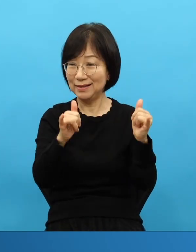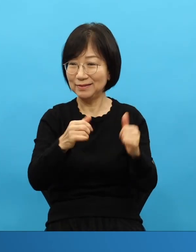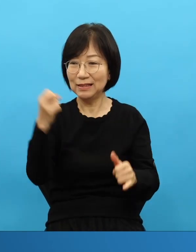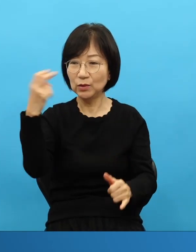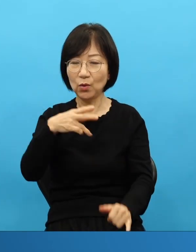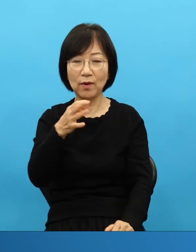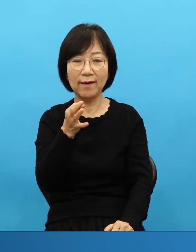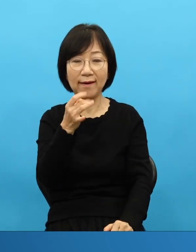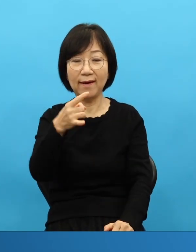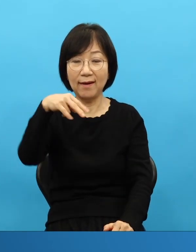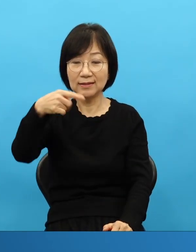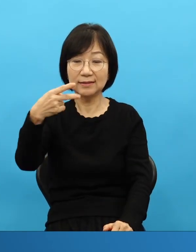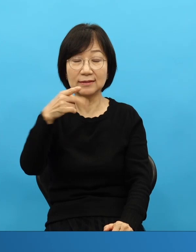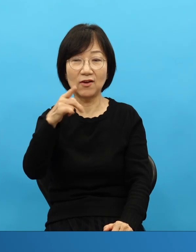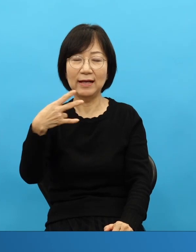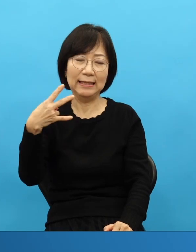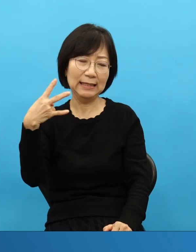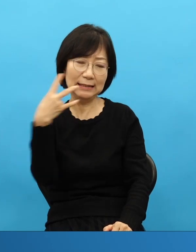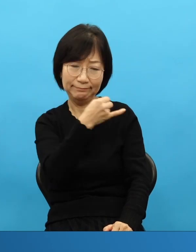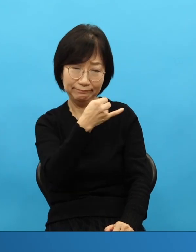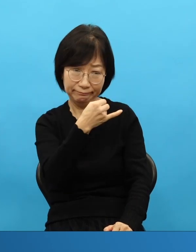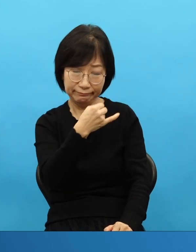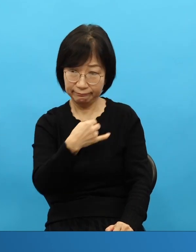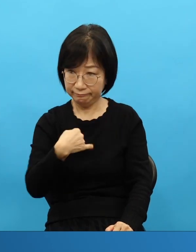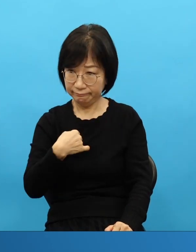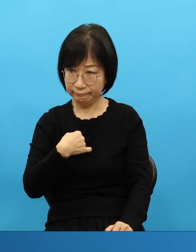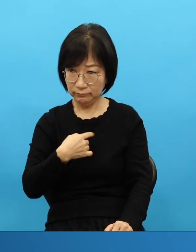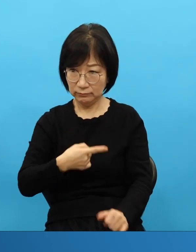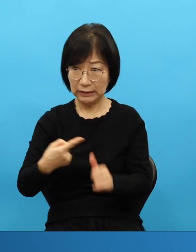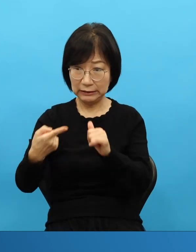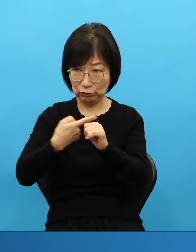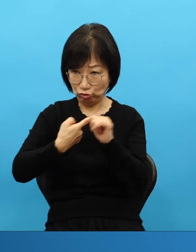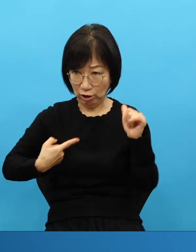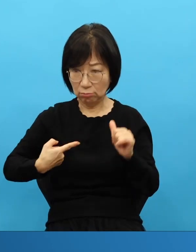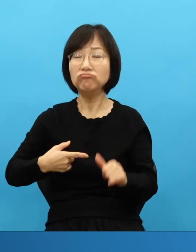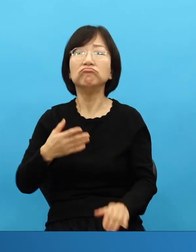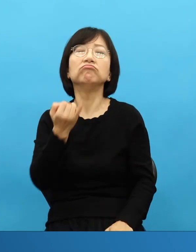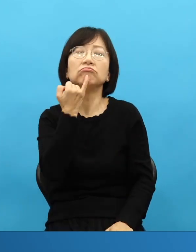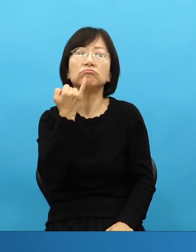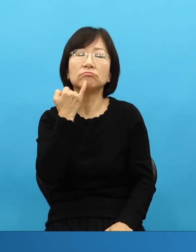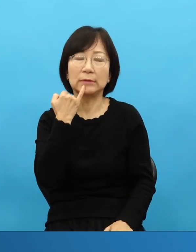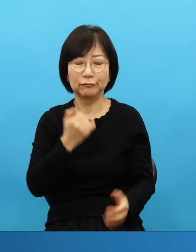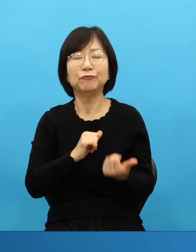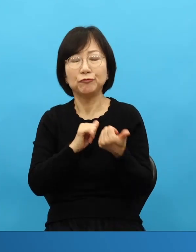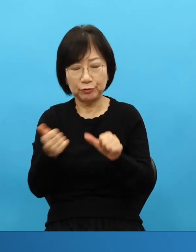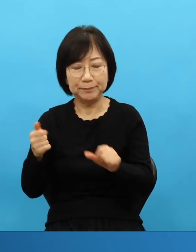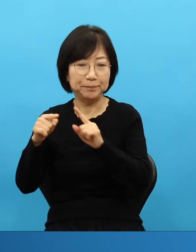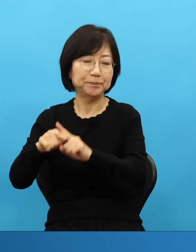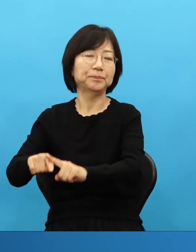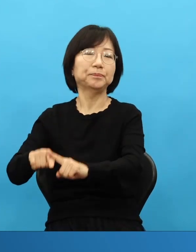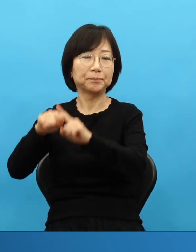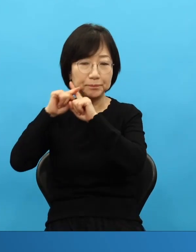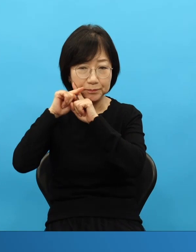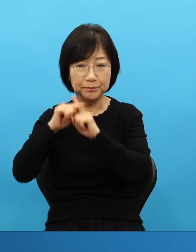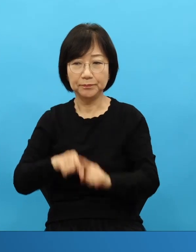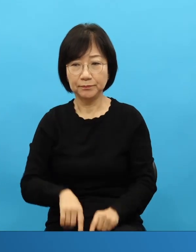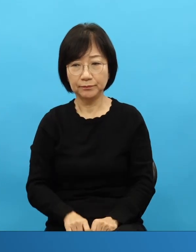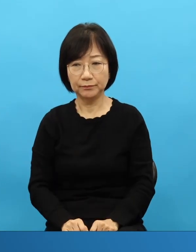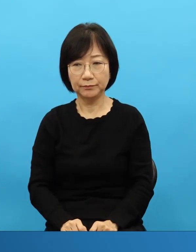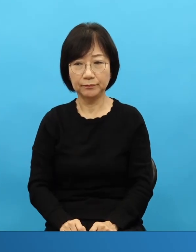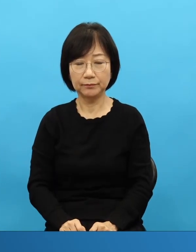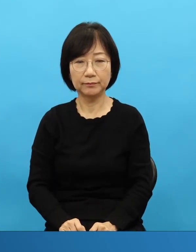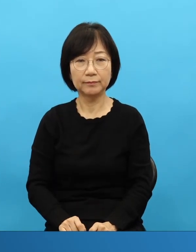like that, and even Esther, she said, "If I perish, I perish." 왜냐? 그 말은 죽기를 각오하고 용기를 냈다 이 말이